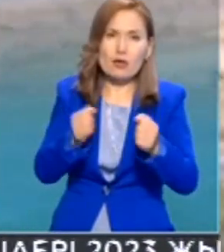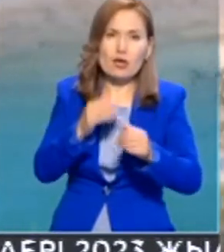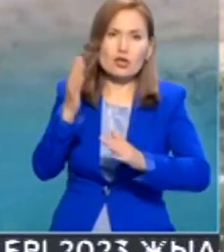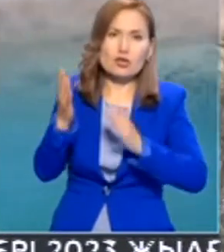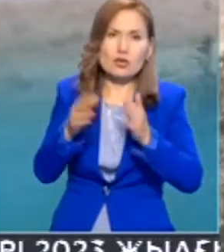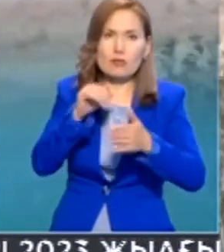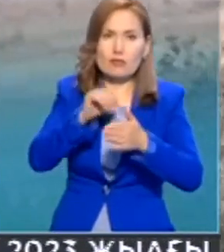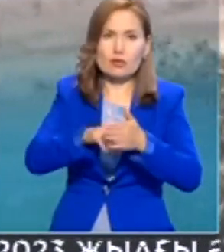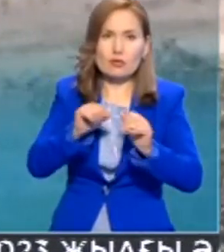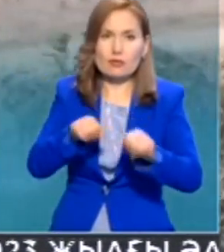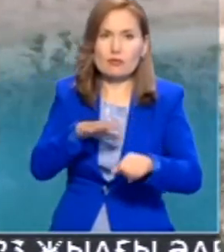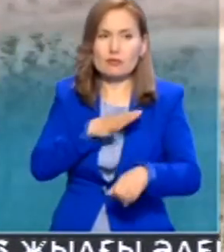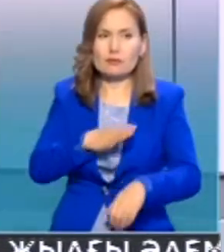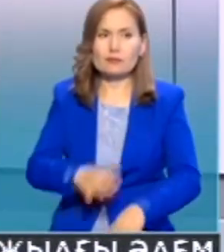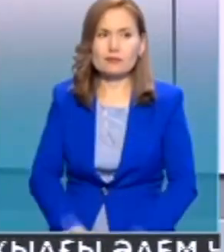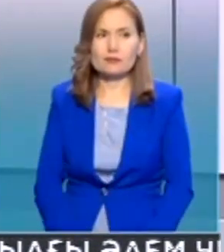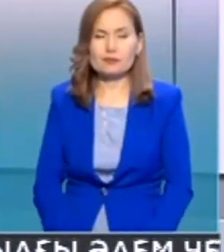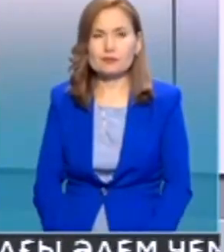болуы мүмкін.